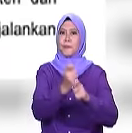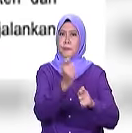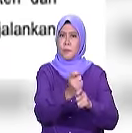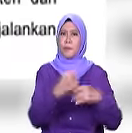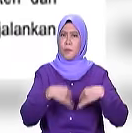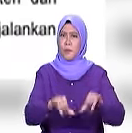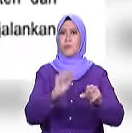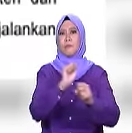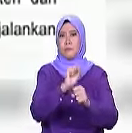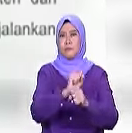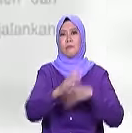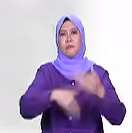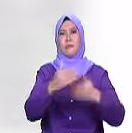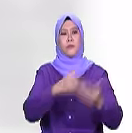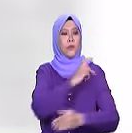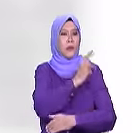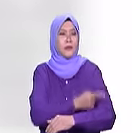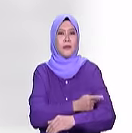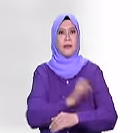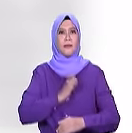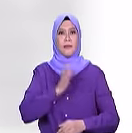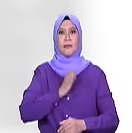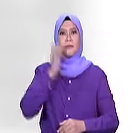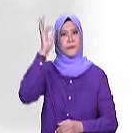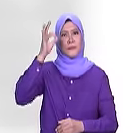untuk terus menjalankan kuasa eksekutif persekutuan.